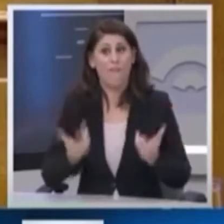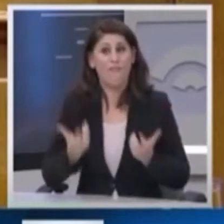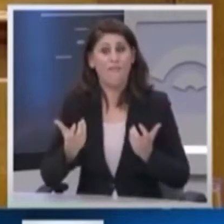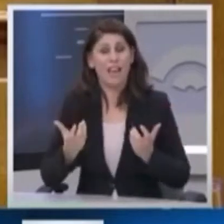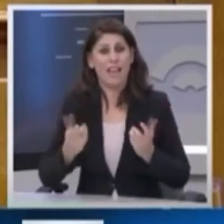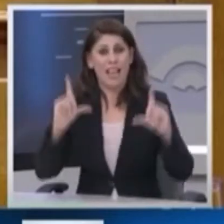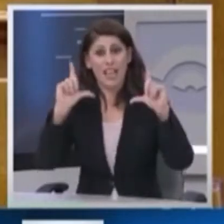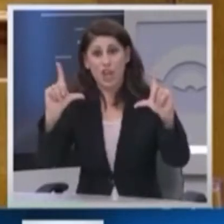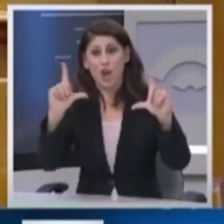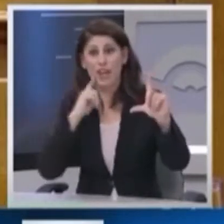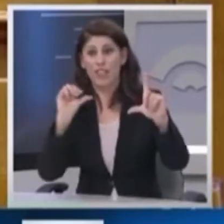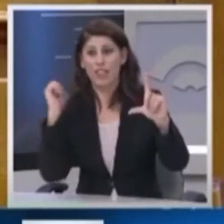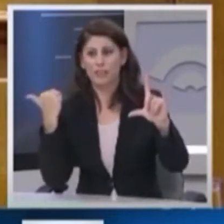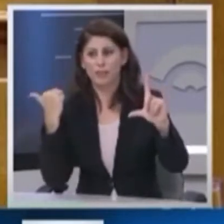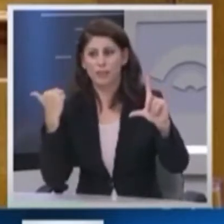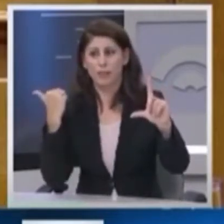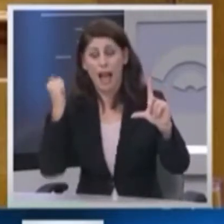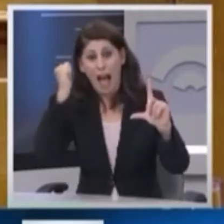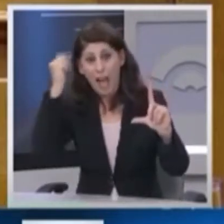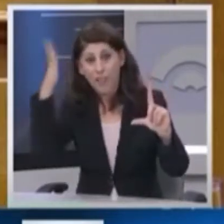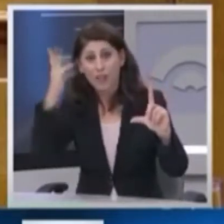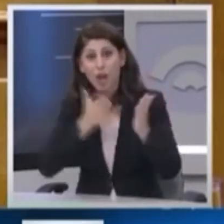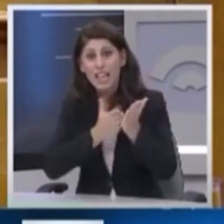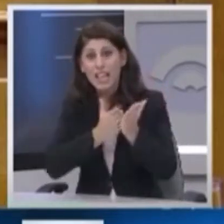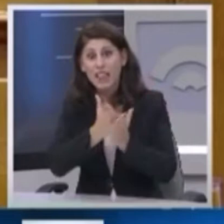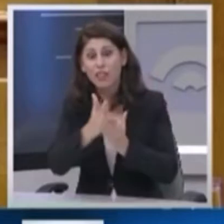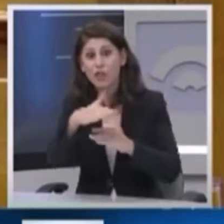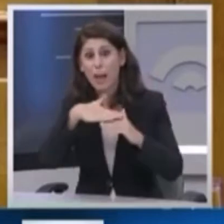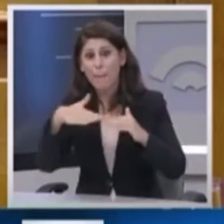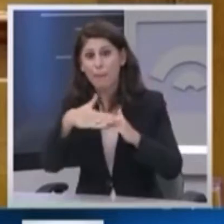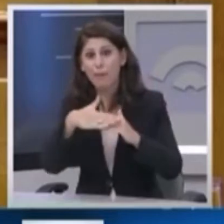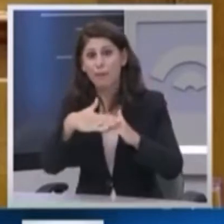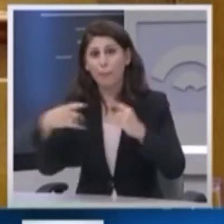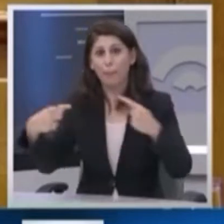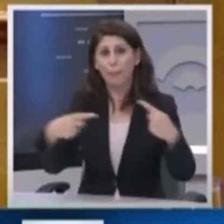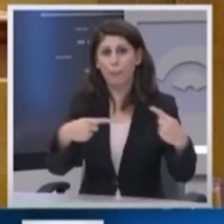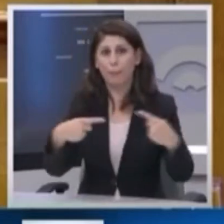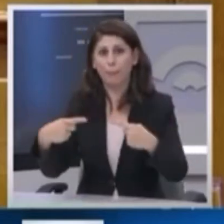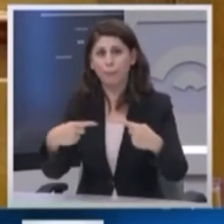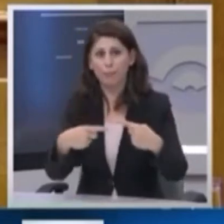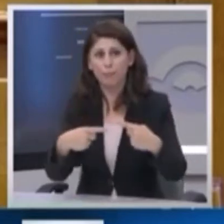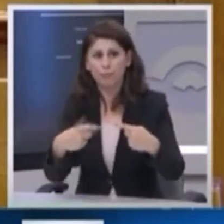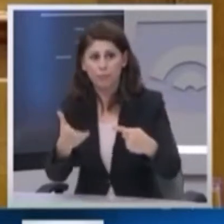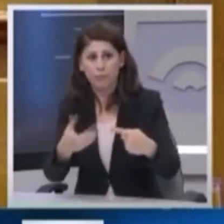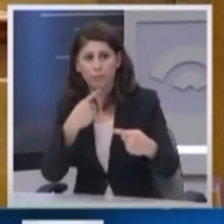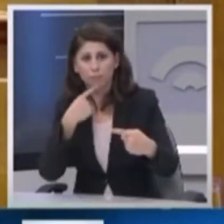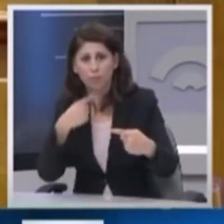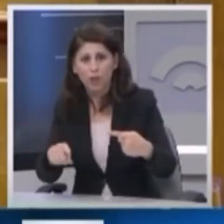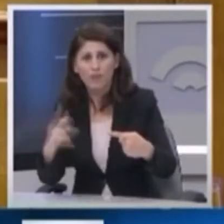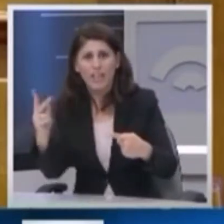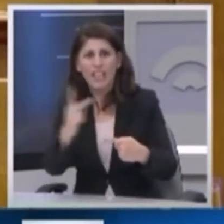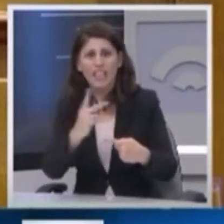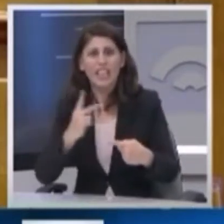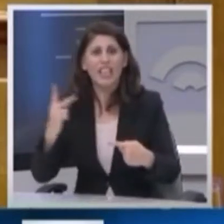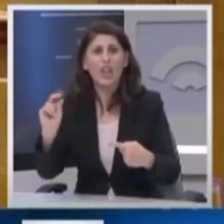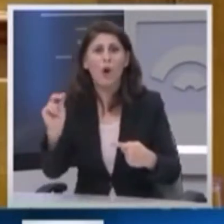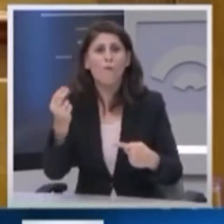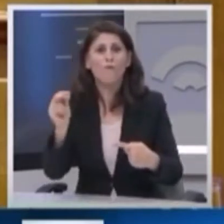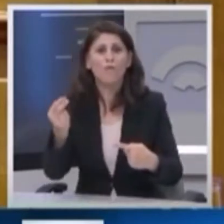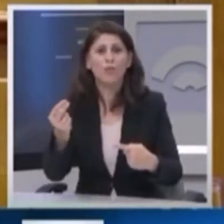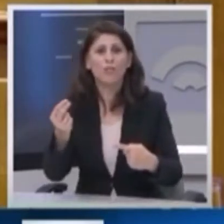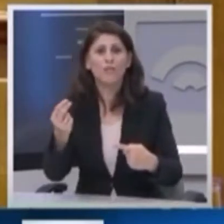της χθεσινής αδιανόητης σε ήθος και επίπεδο αντιπαράθεσης που προσβάλλει τα κοινοβουλευτικά